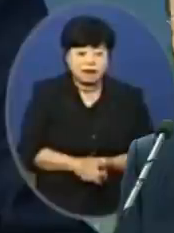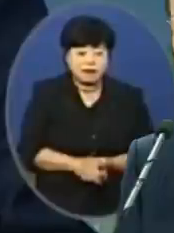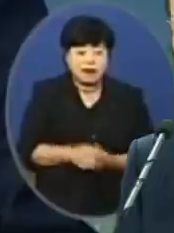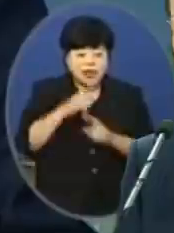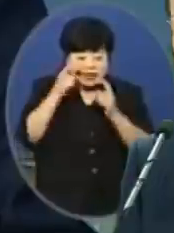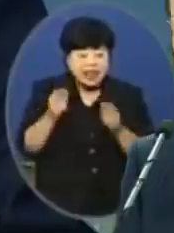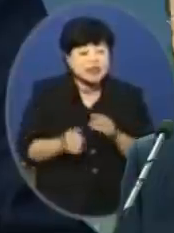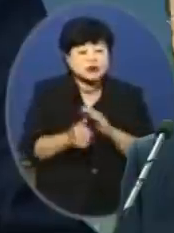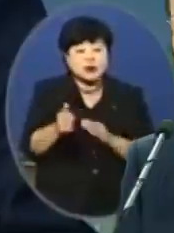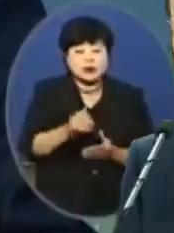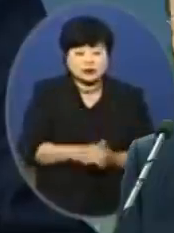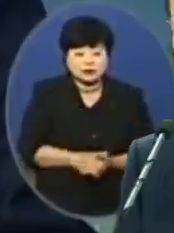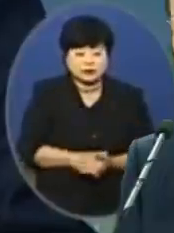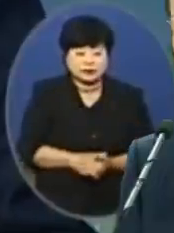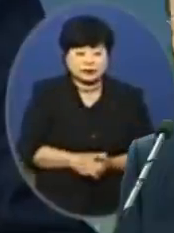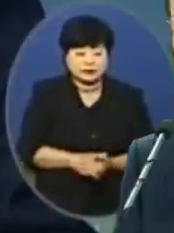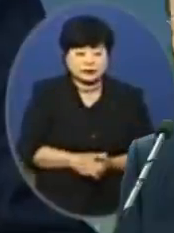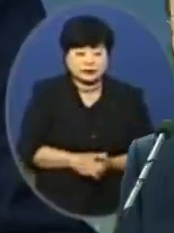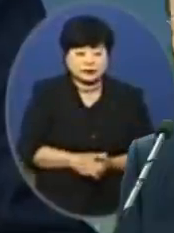개인적인 소원,